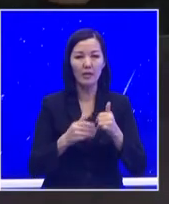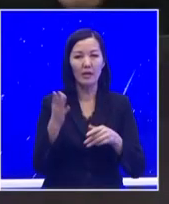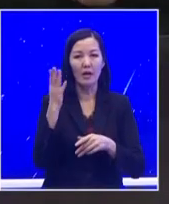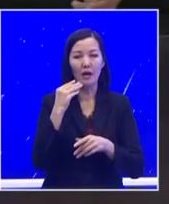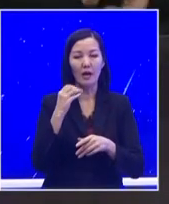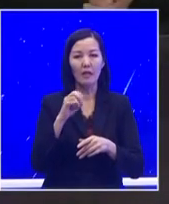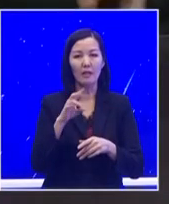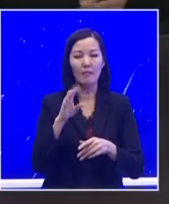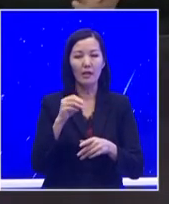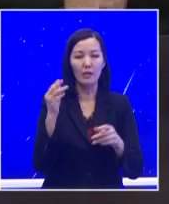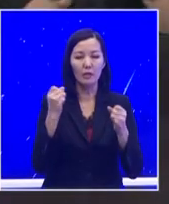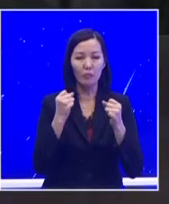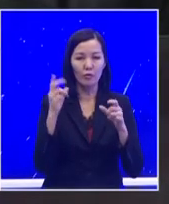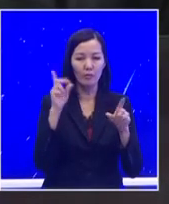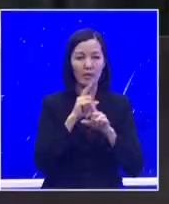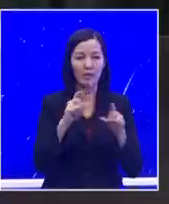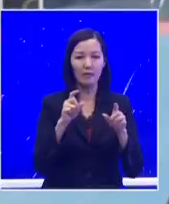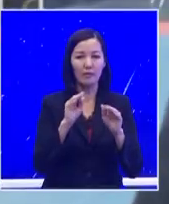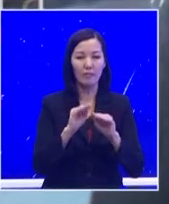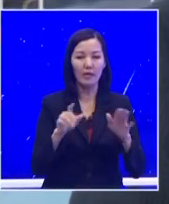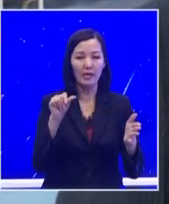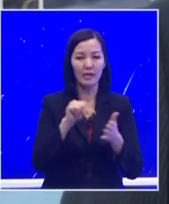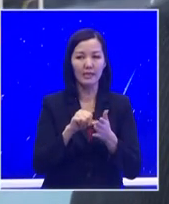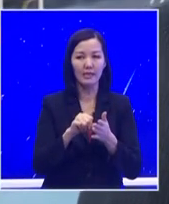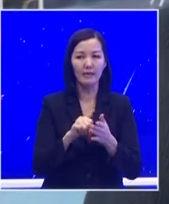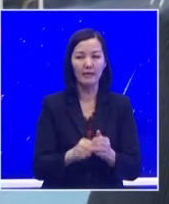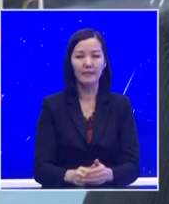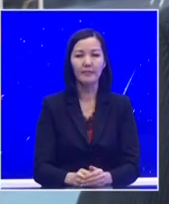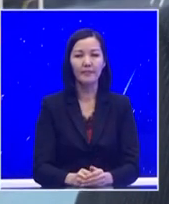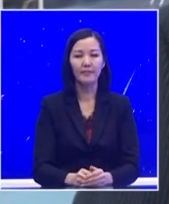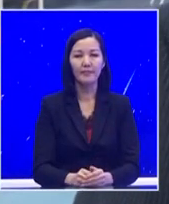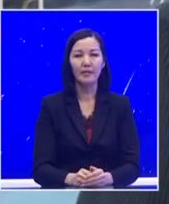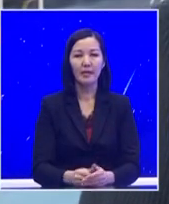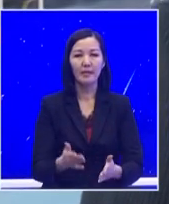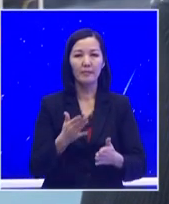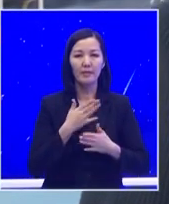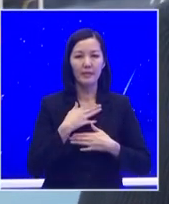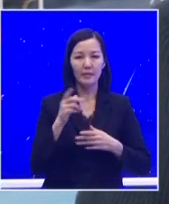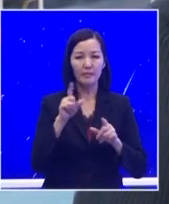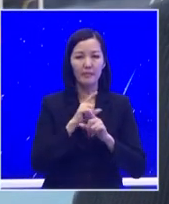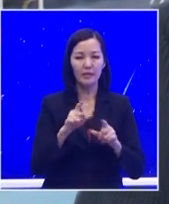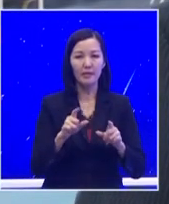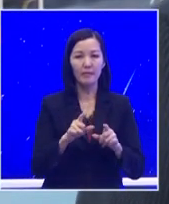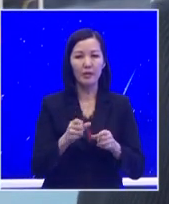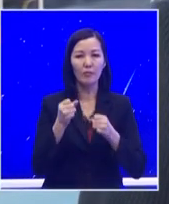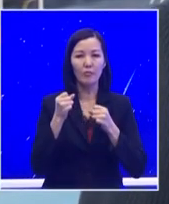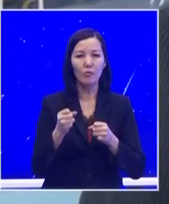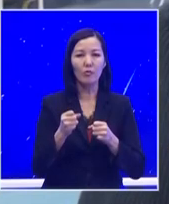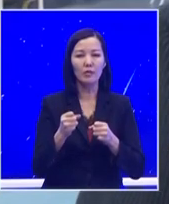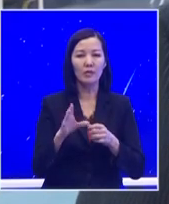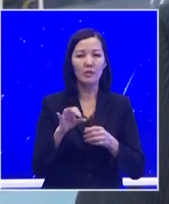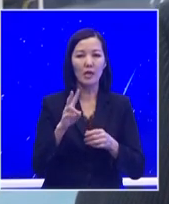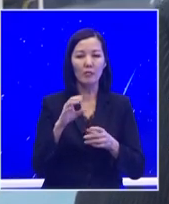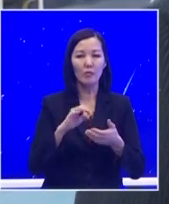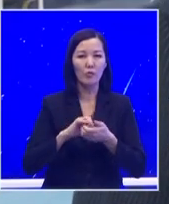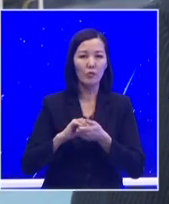спорт мектебінің оқушылары да арнайы келген. Данная школа дюши алмалы. Біздің мектепте бокс, крик-рим, самбо күрестері және